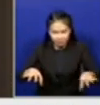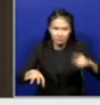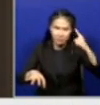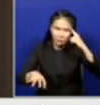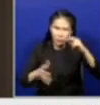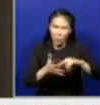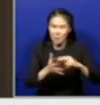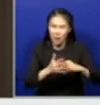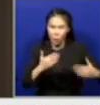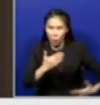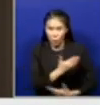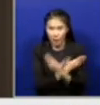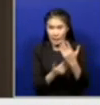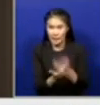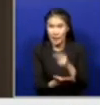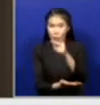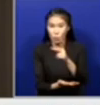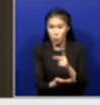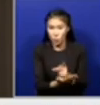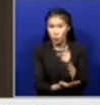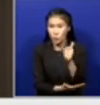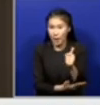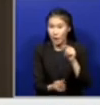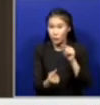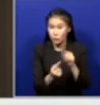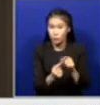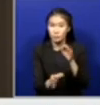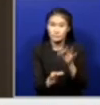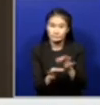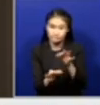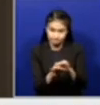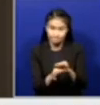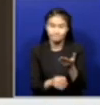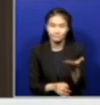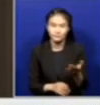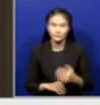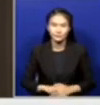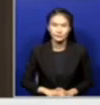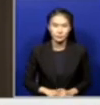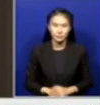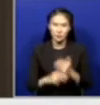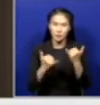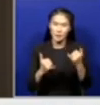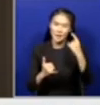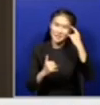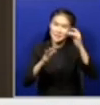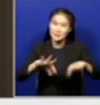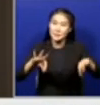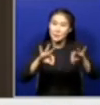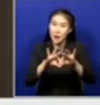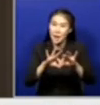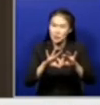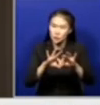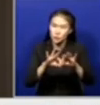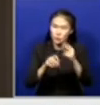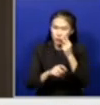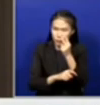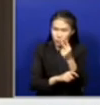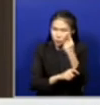ของธนาคารพาณิชย์นะฮะอันนี้เขาจะต้องดูและสิ่งเหล่